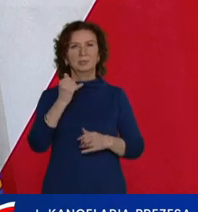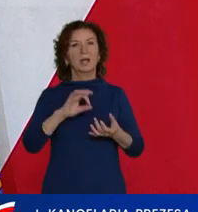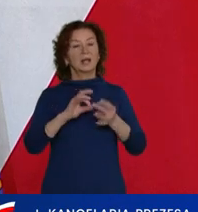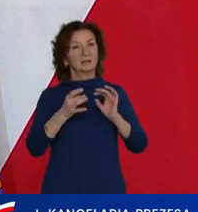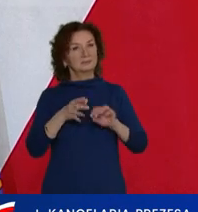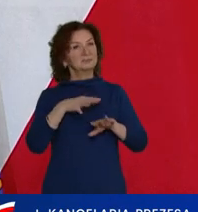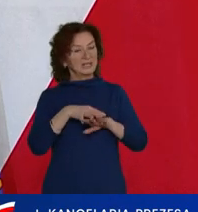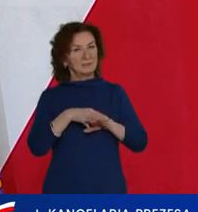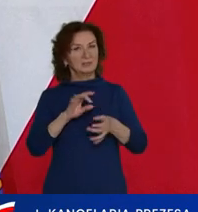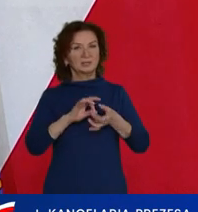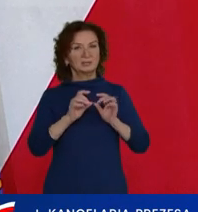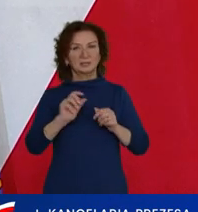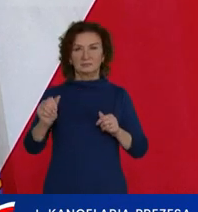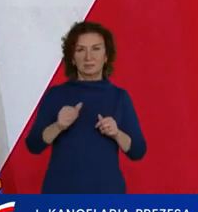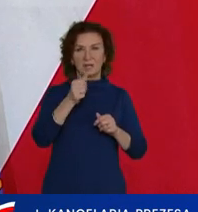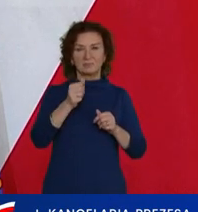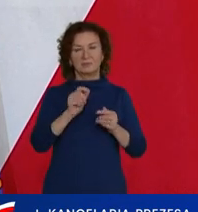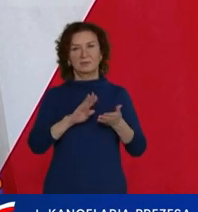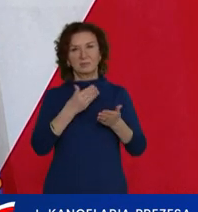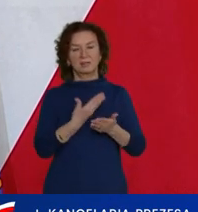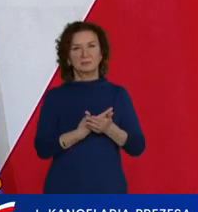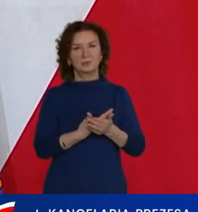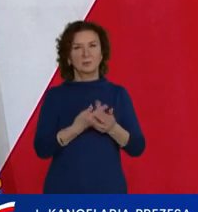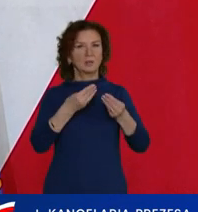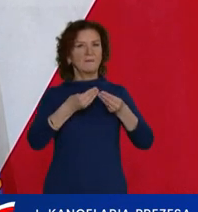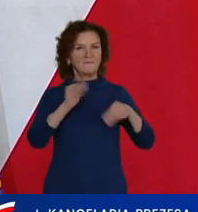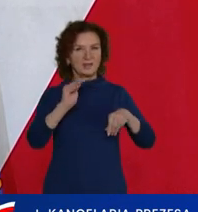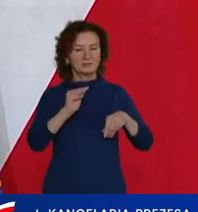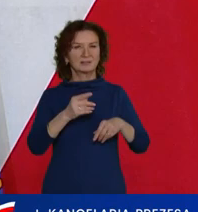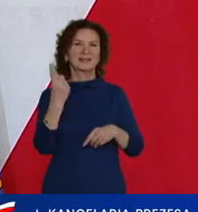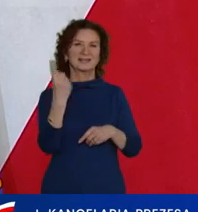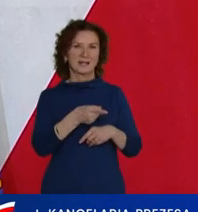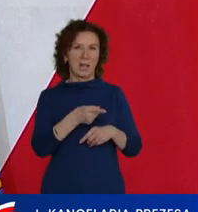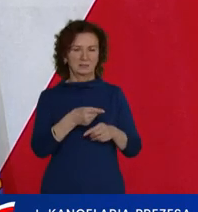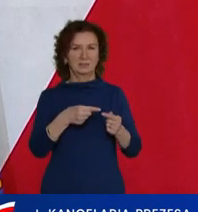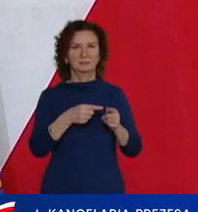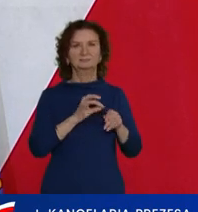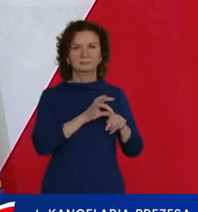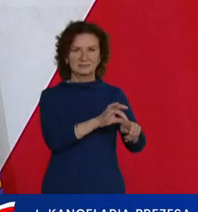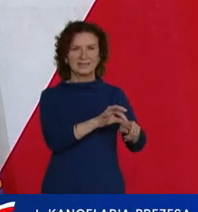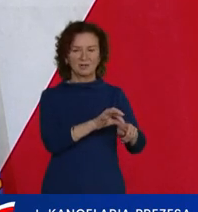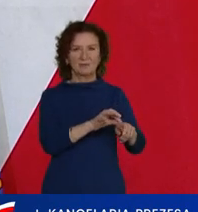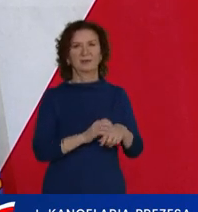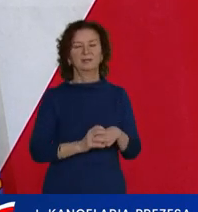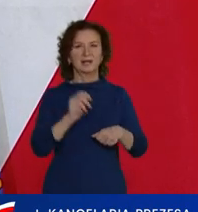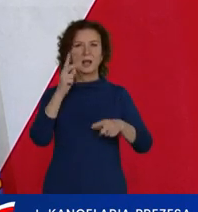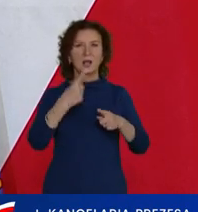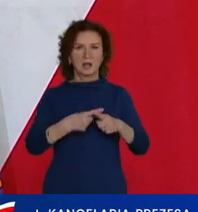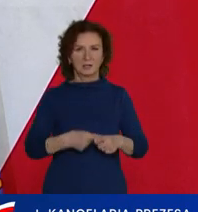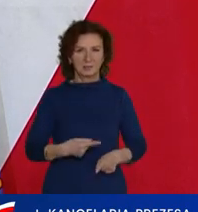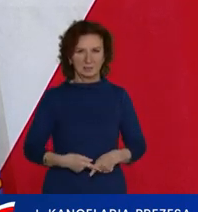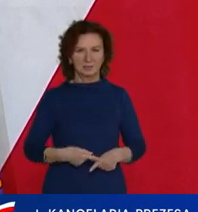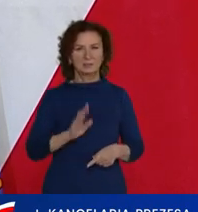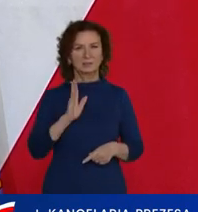najpierw zwiększoną liczbę na przykład zleceń na wymazy z POZ-u, potem to się przekłada na